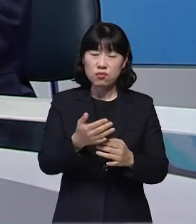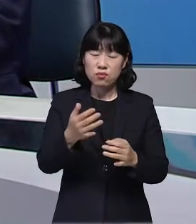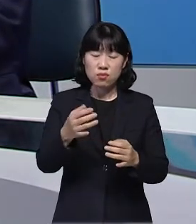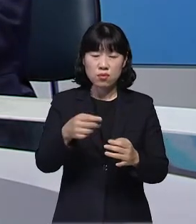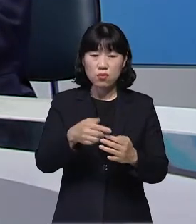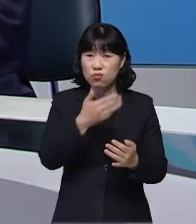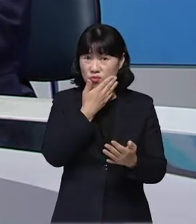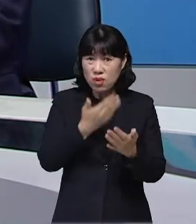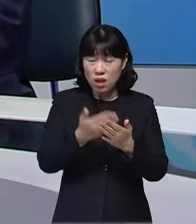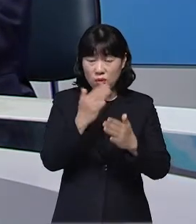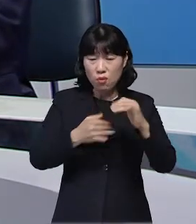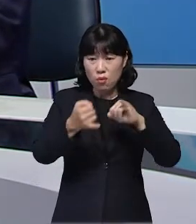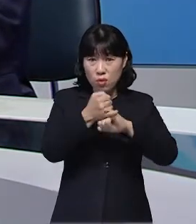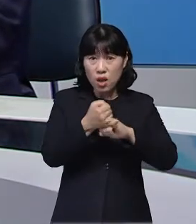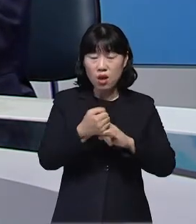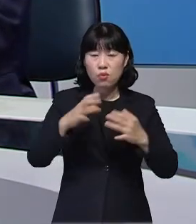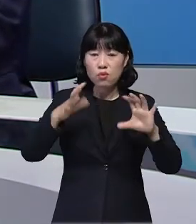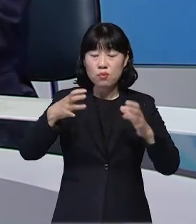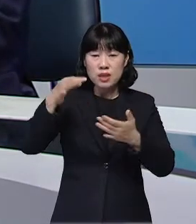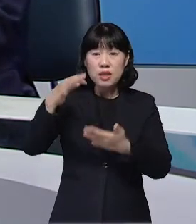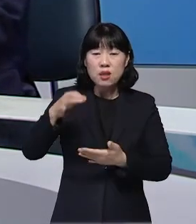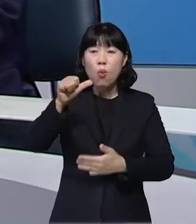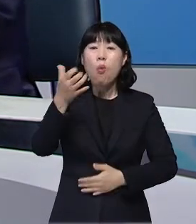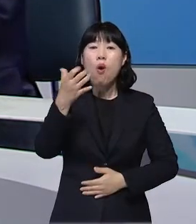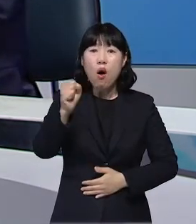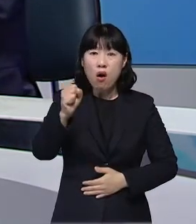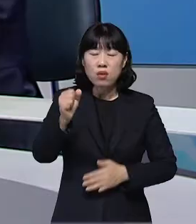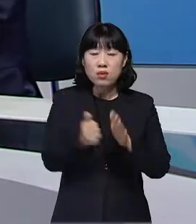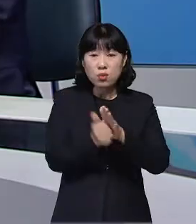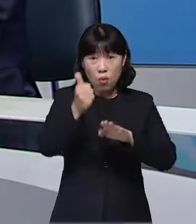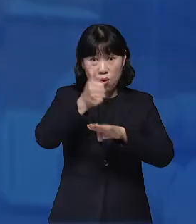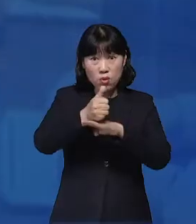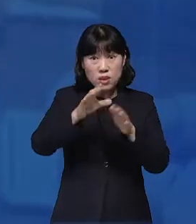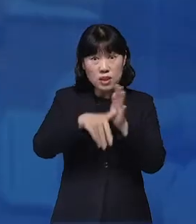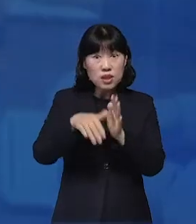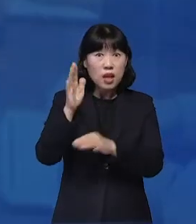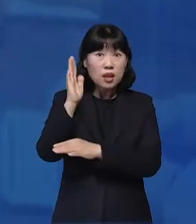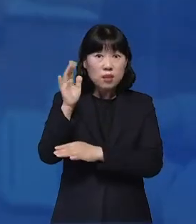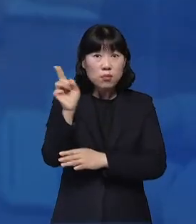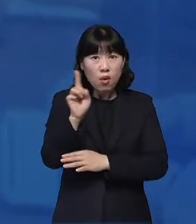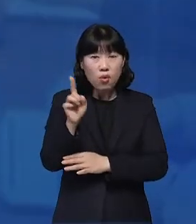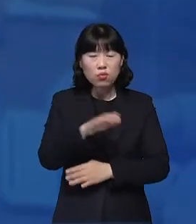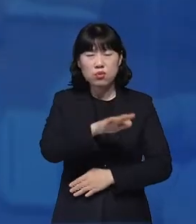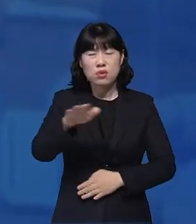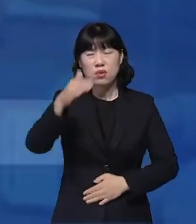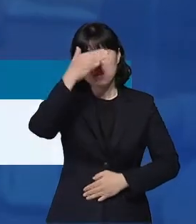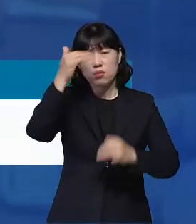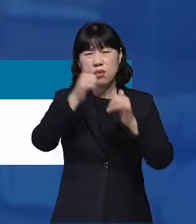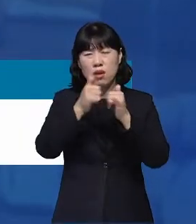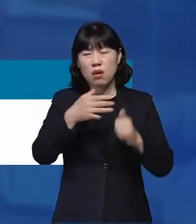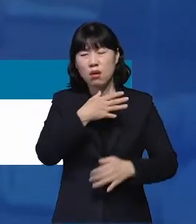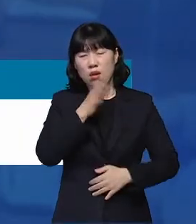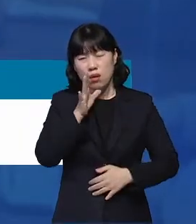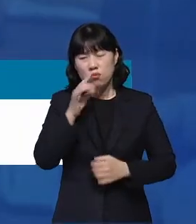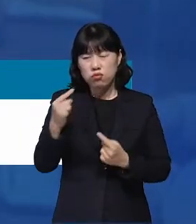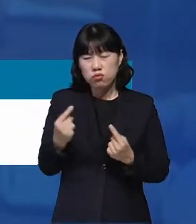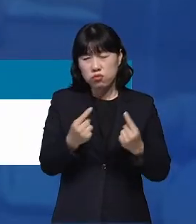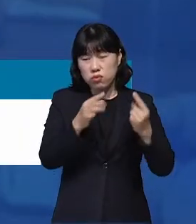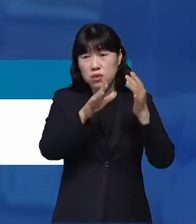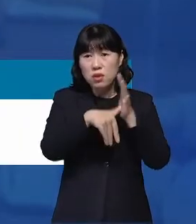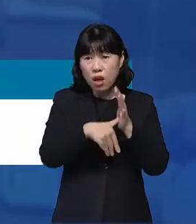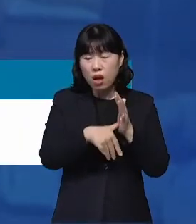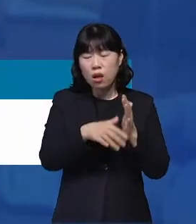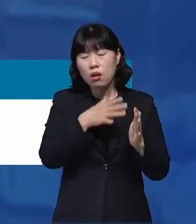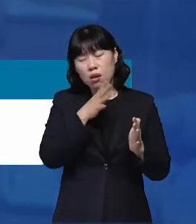자산 5억 성공시대 입니다 어떤 내용일까요 우리 젊은이들과 우리 국민들이 지금 노자산 일말의 를 늘